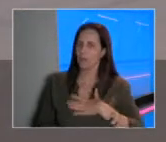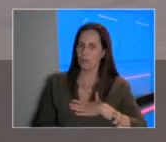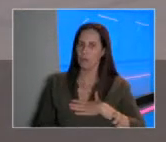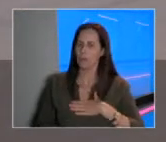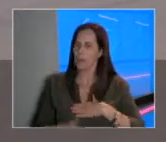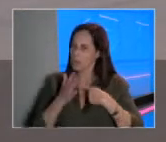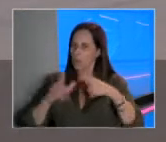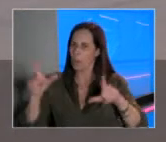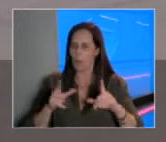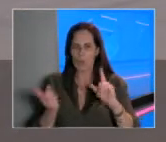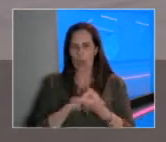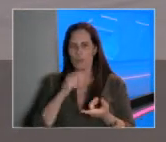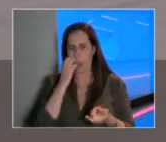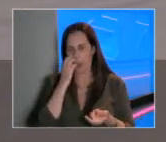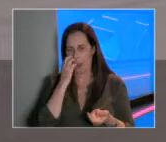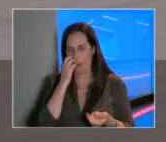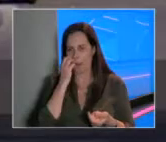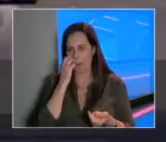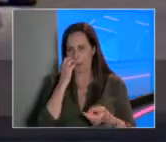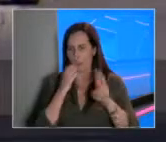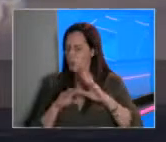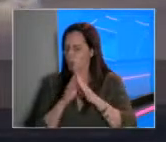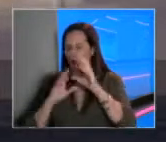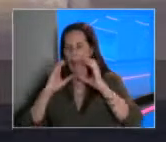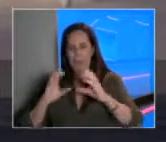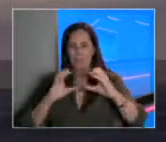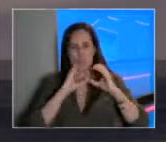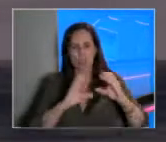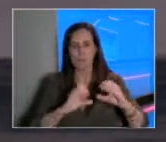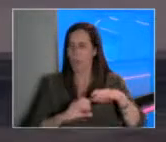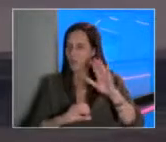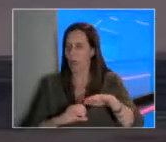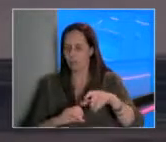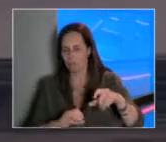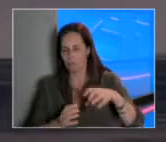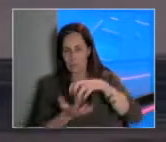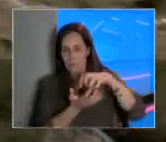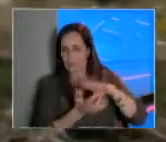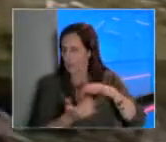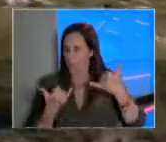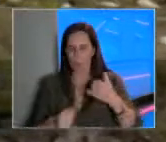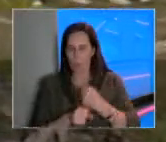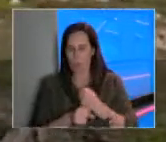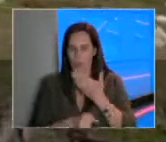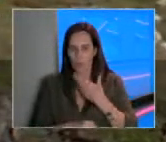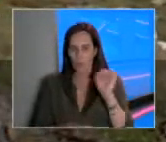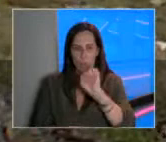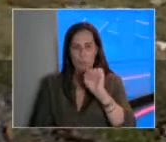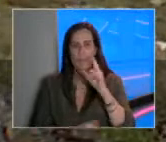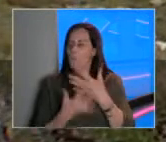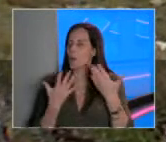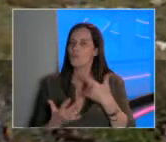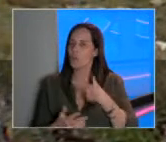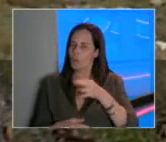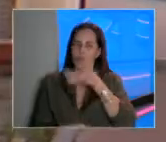אנחנו הצגנו מפות חלופות, שמחזיקות את כל הכבישים הראשיים, מחזיקות את העורקים המרכזיים, שגם היום נוסעים בהם יהודים. אבל ברור שאנחנו